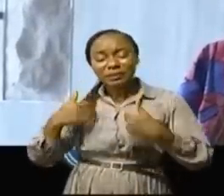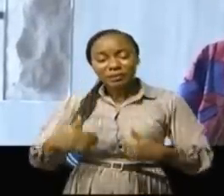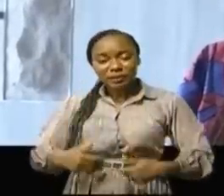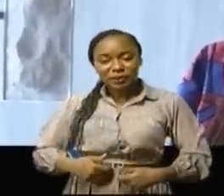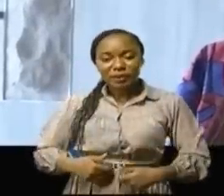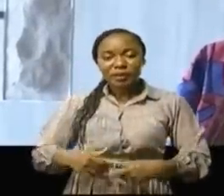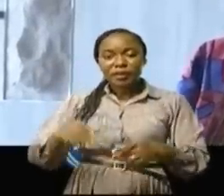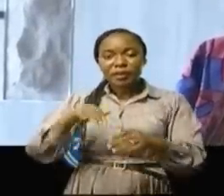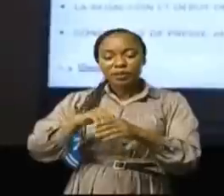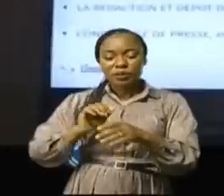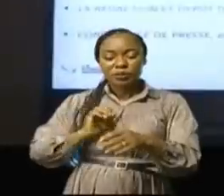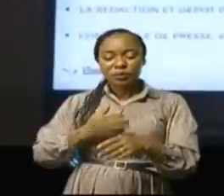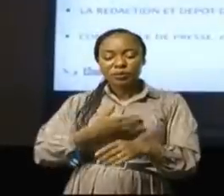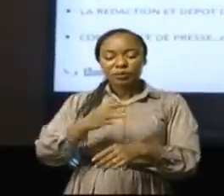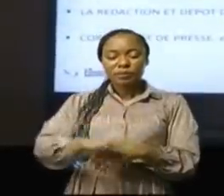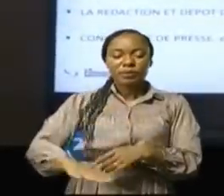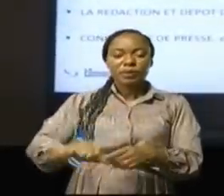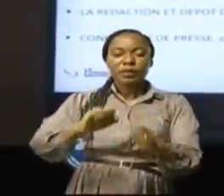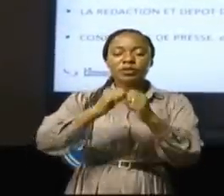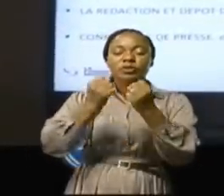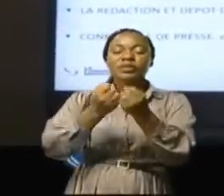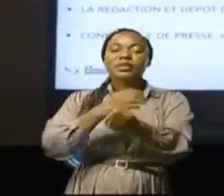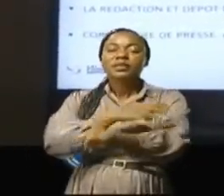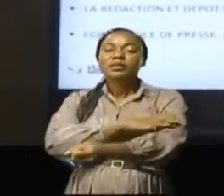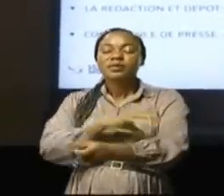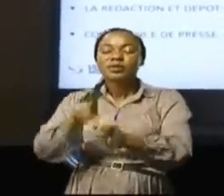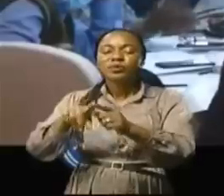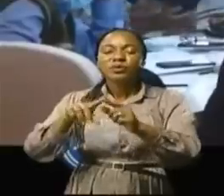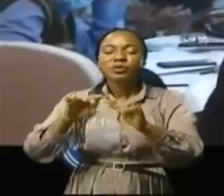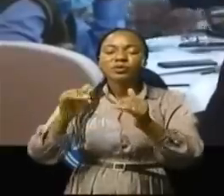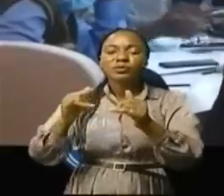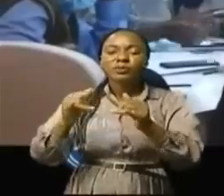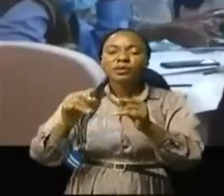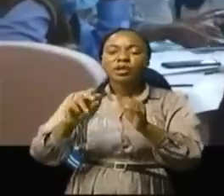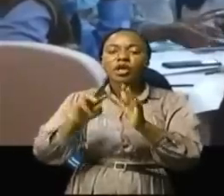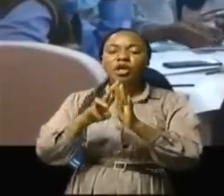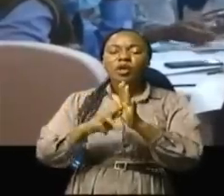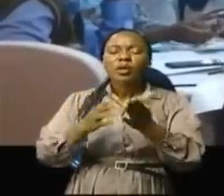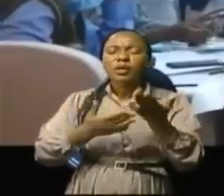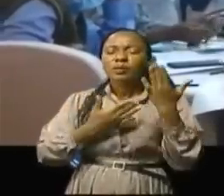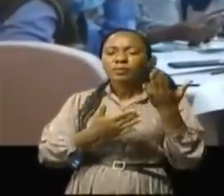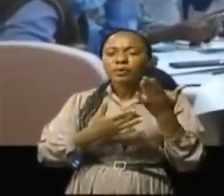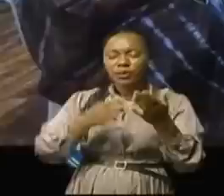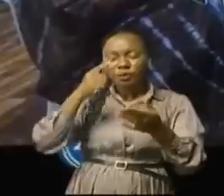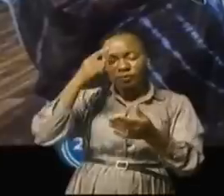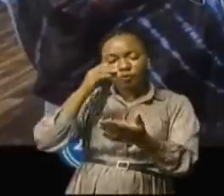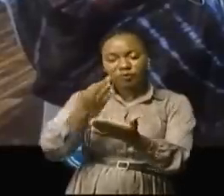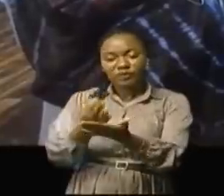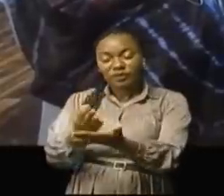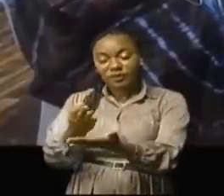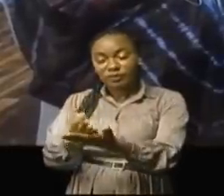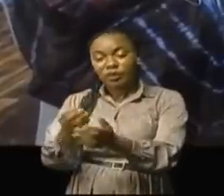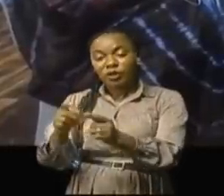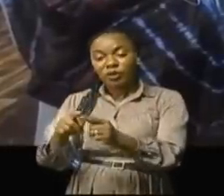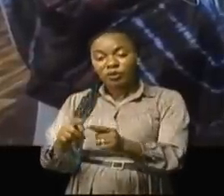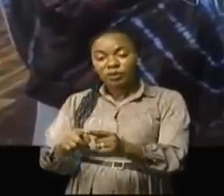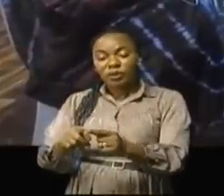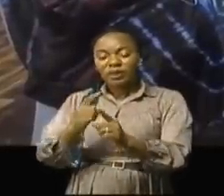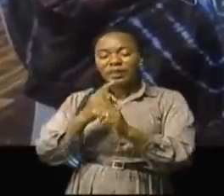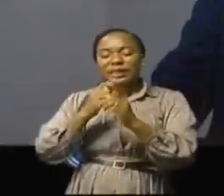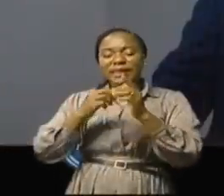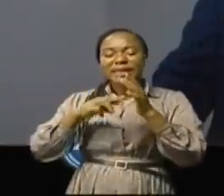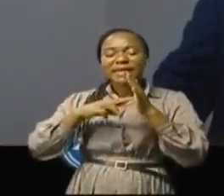de notre pays. La société civile joue un rôle important dans la mobilisation de ressources. Le financement de la riposte